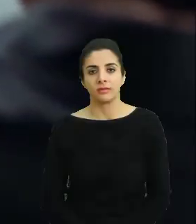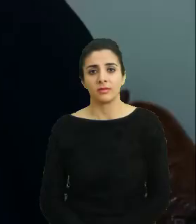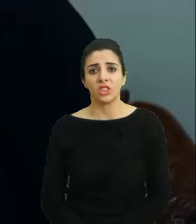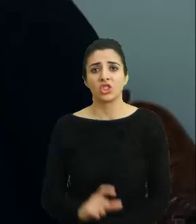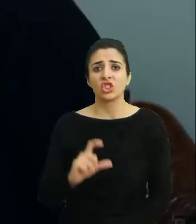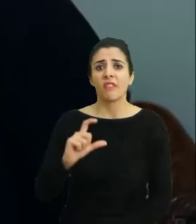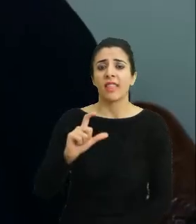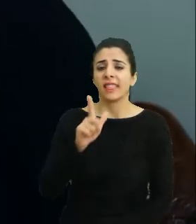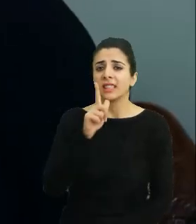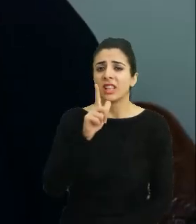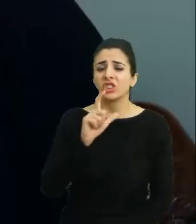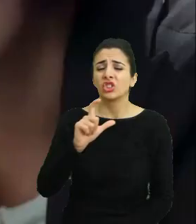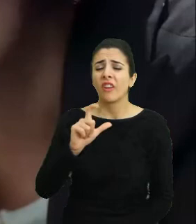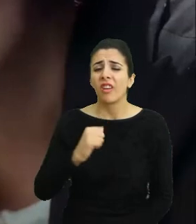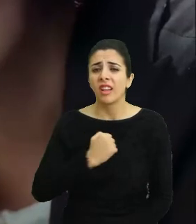Cevat.